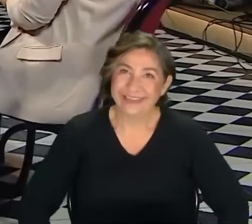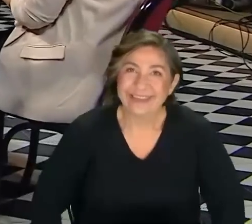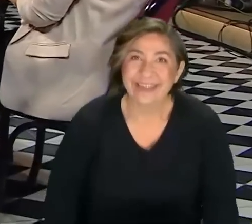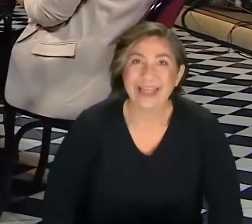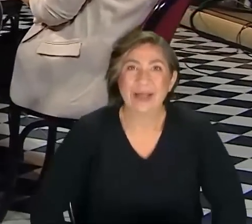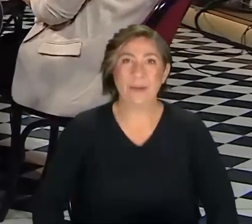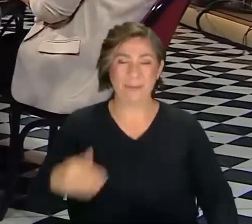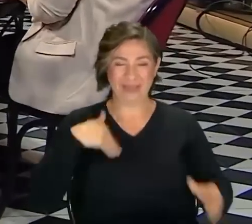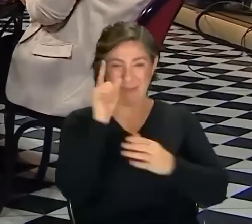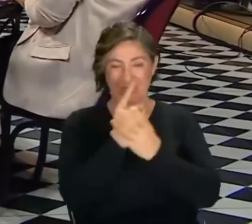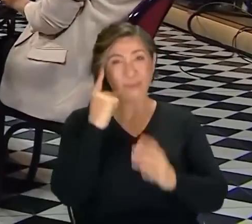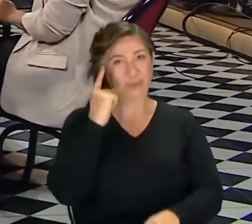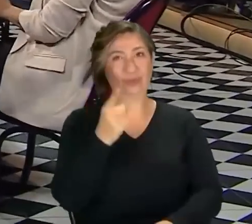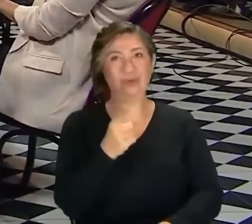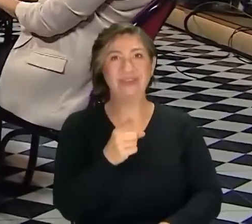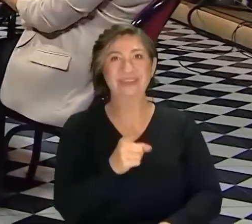böyle çıplak düşün mesela.